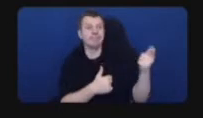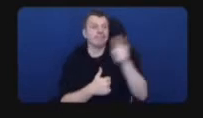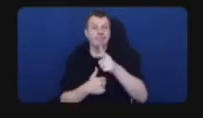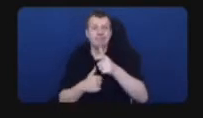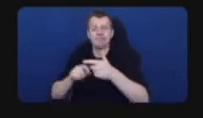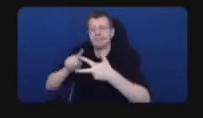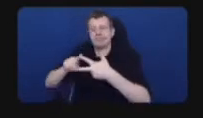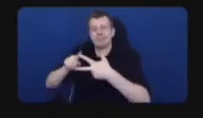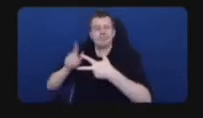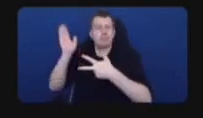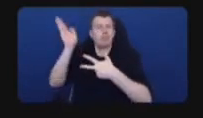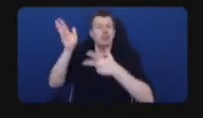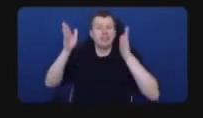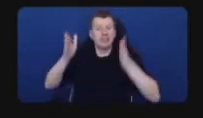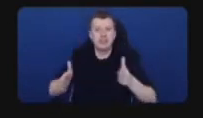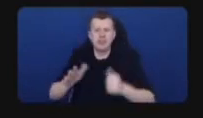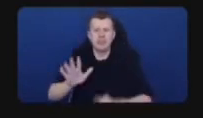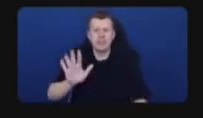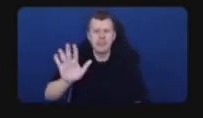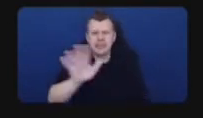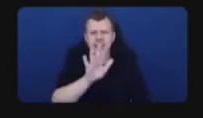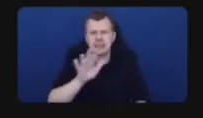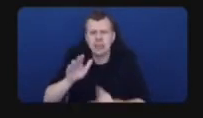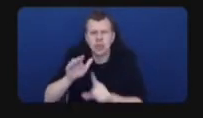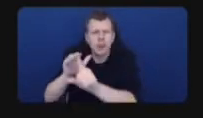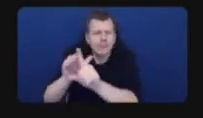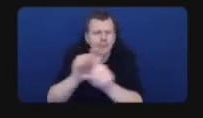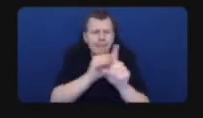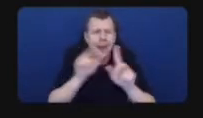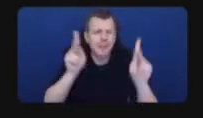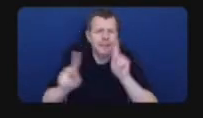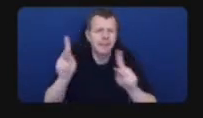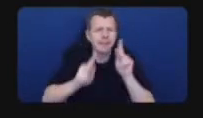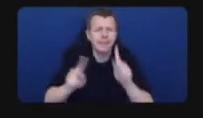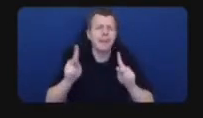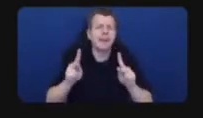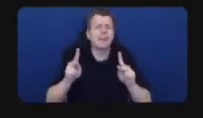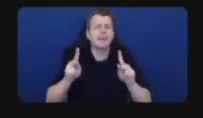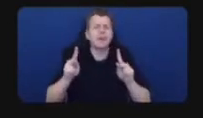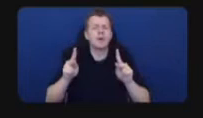享这些信息。接下来我们